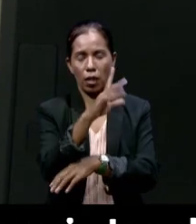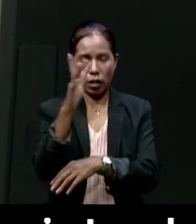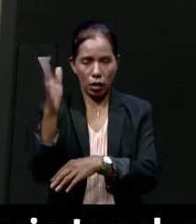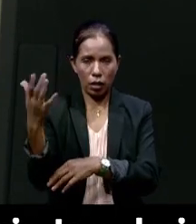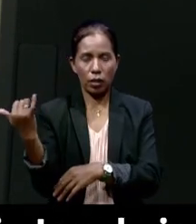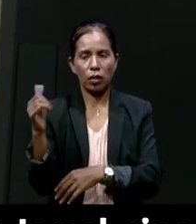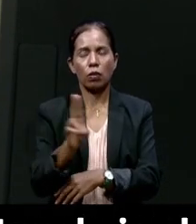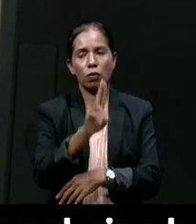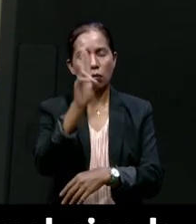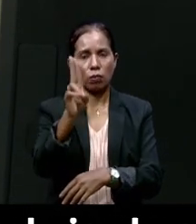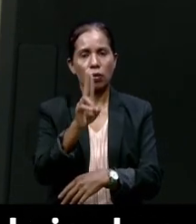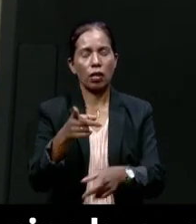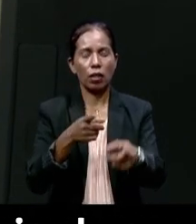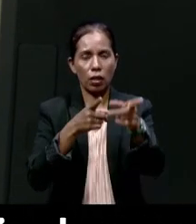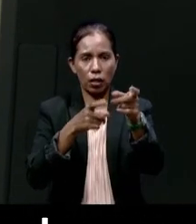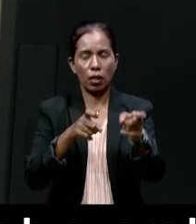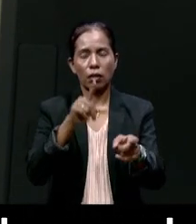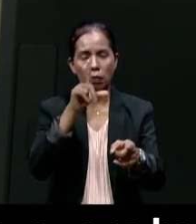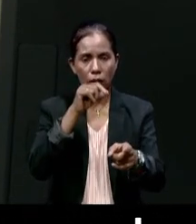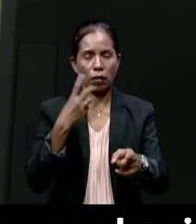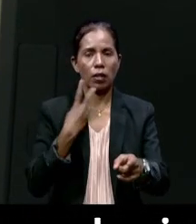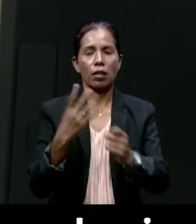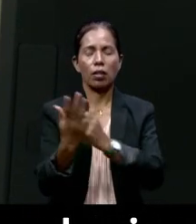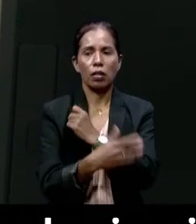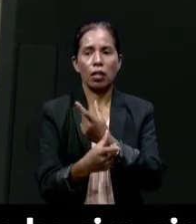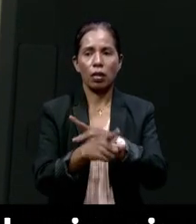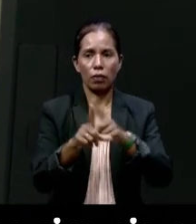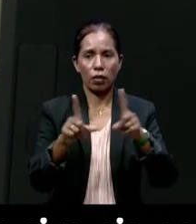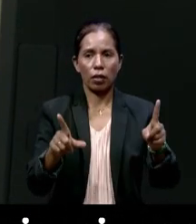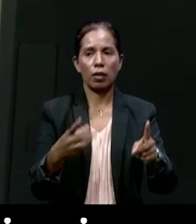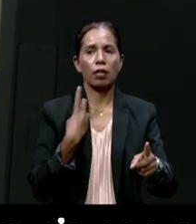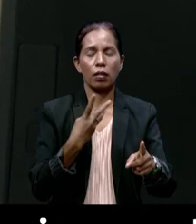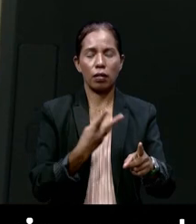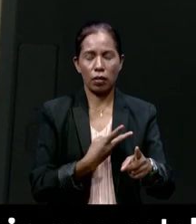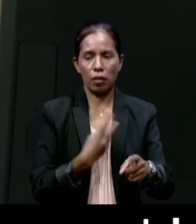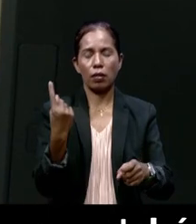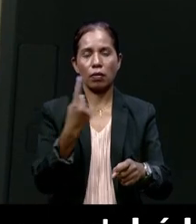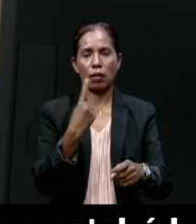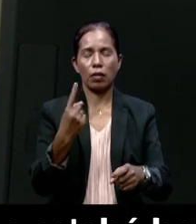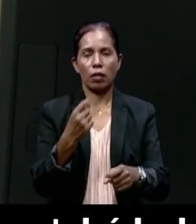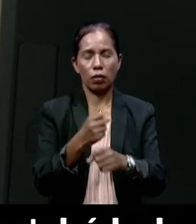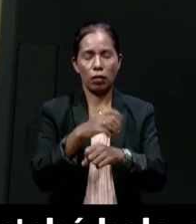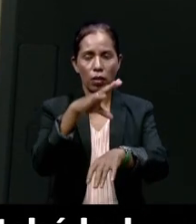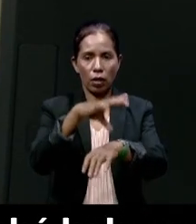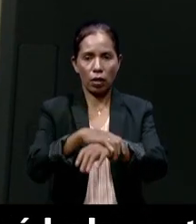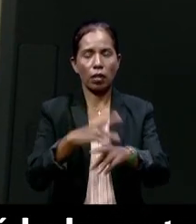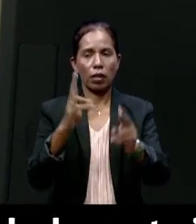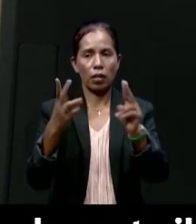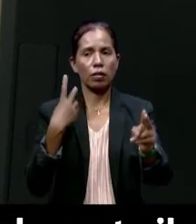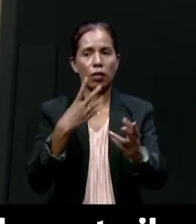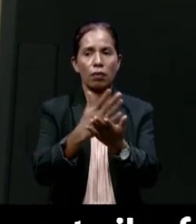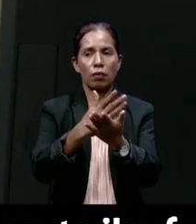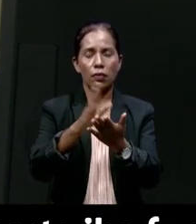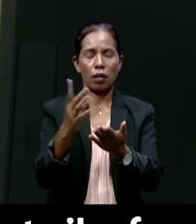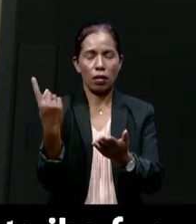utiliza kilat manu ya itania rai livre liu irane ita se halo atuação ita se sensibiliza na